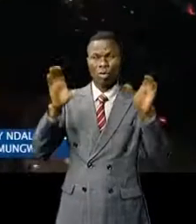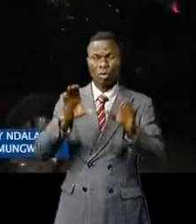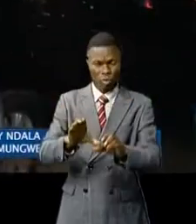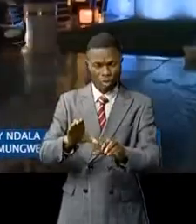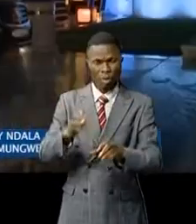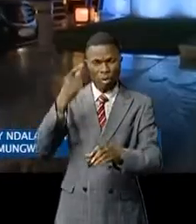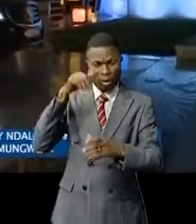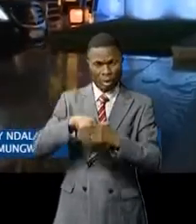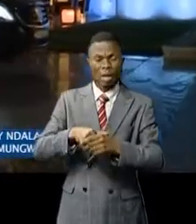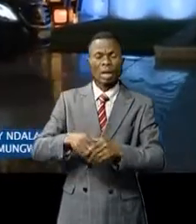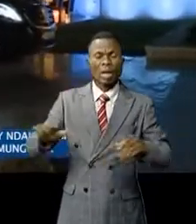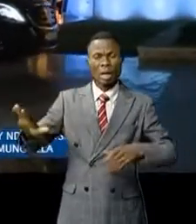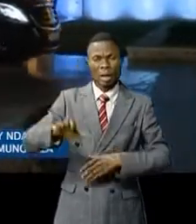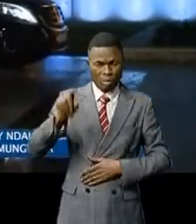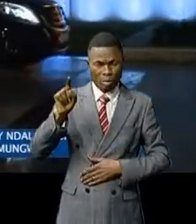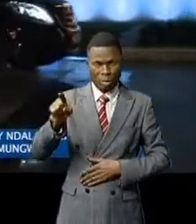qui débarquent à Abu Dhabi.